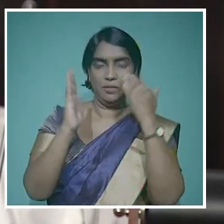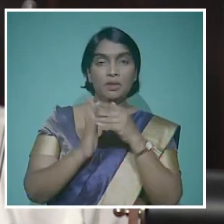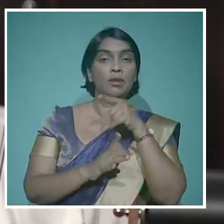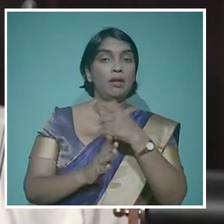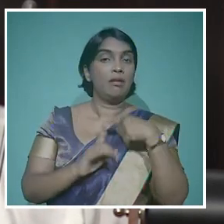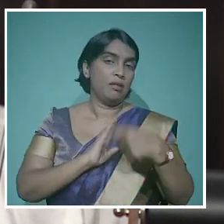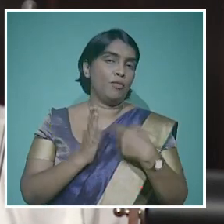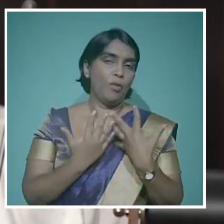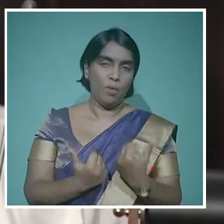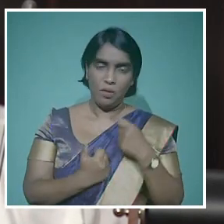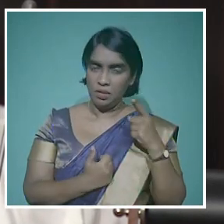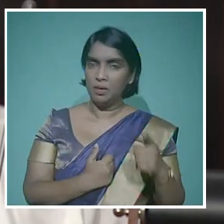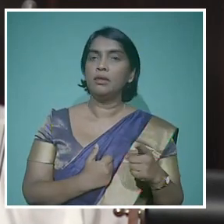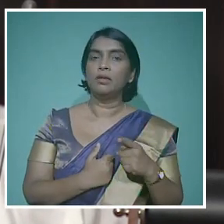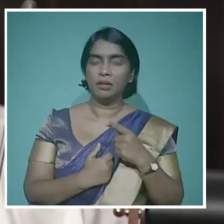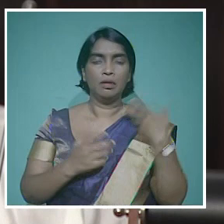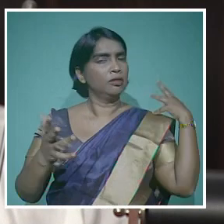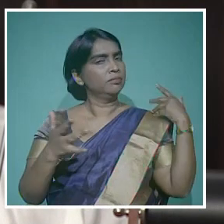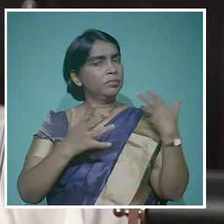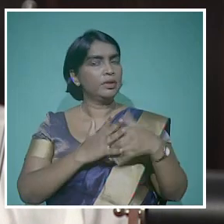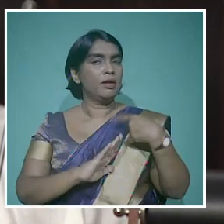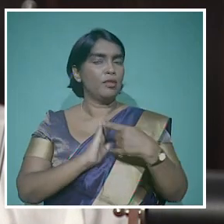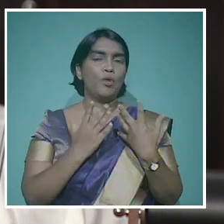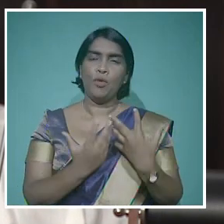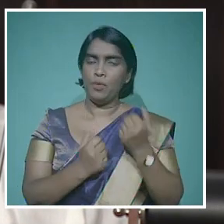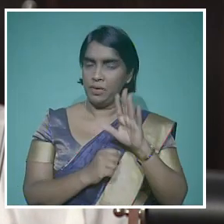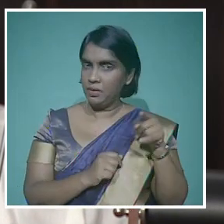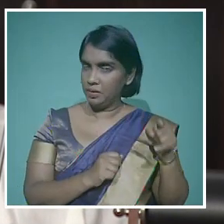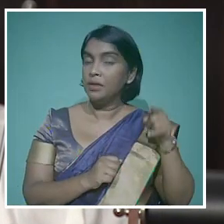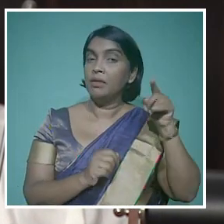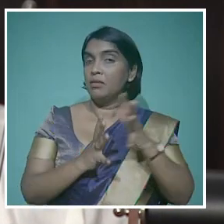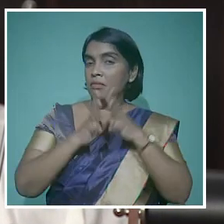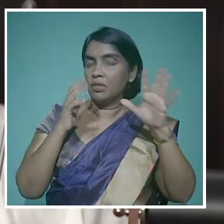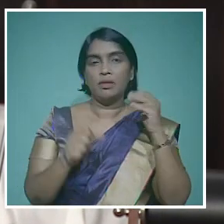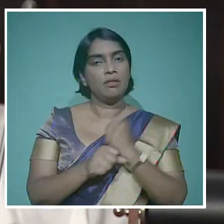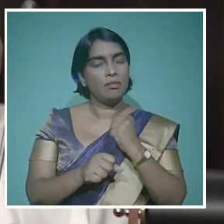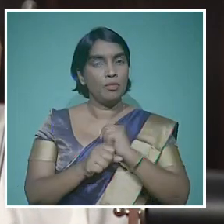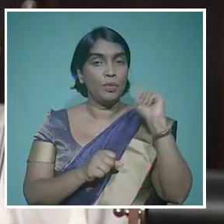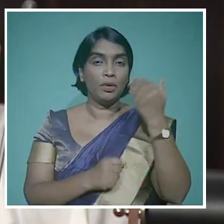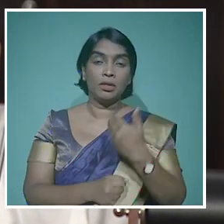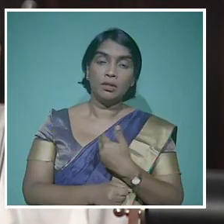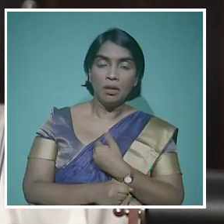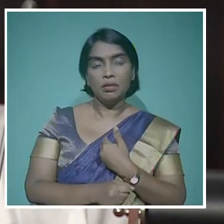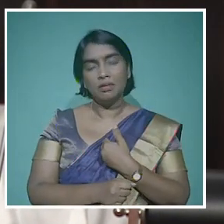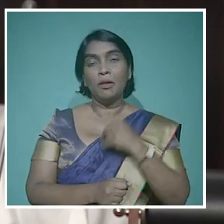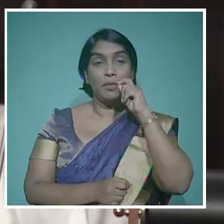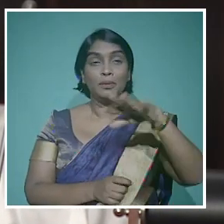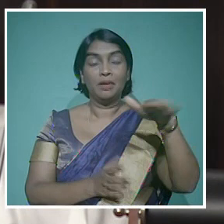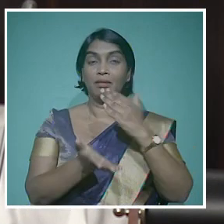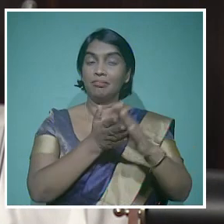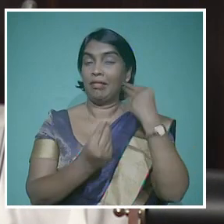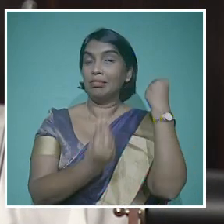රටේ අවශ්‍යතාවය. දීර්ඝ කාලයක් තිස්සේ රට අවශ්‍ය තිබූ දෙයක්. බොහෝ ආණ්ඩු ජනප්‍රියතාවය ගැන සිතමින් ඉටු